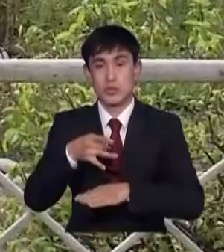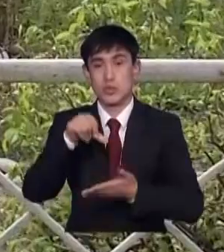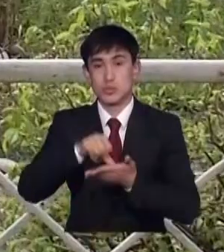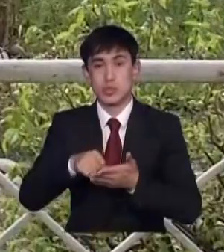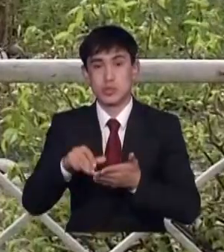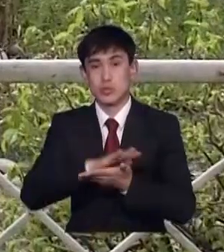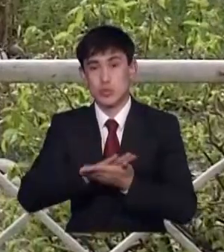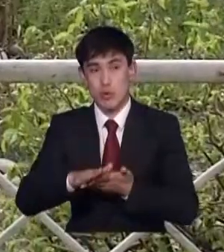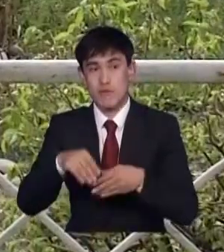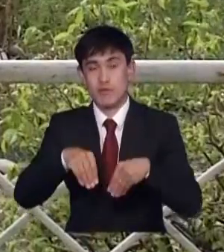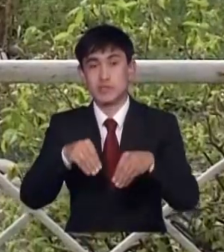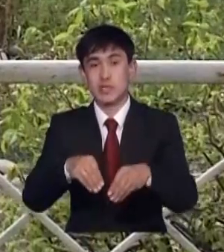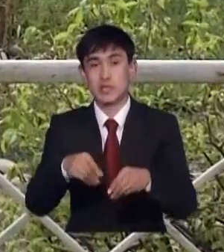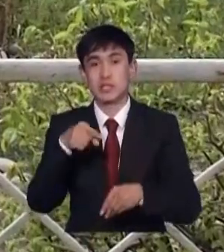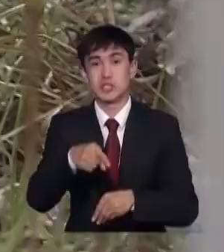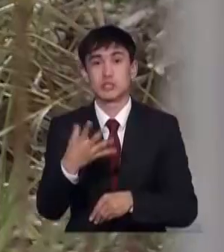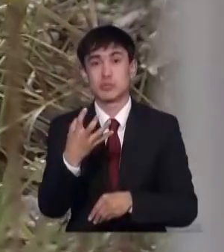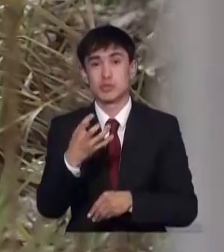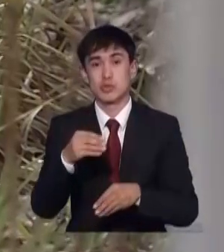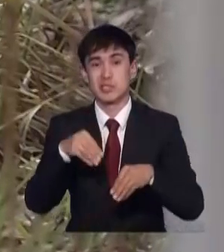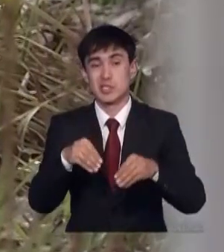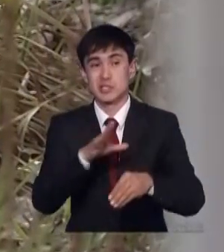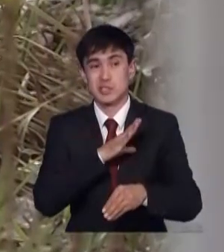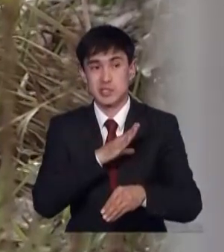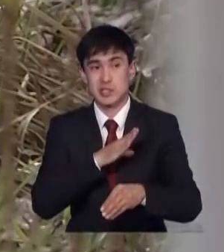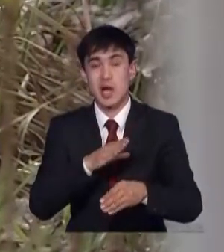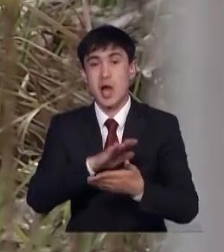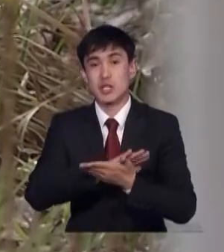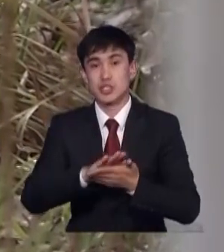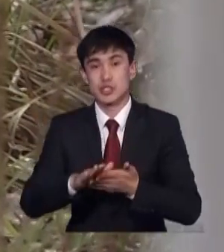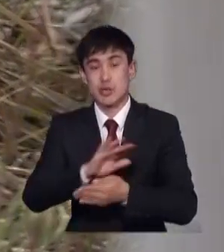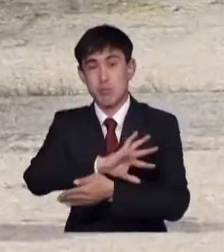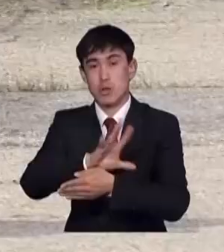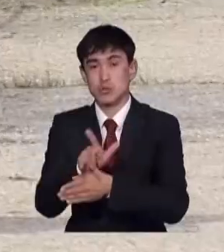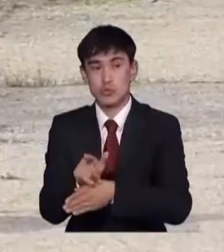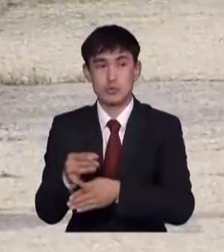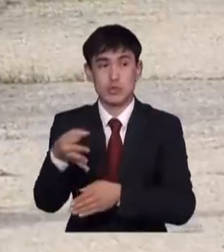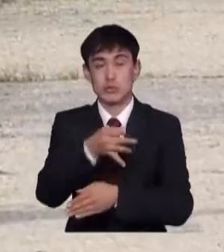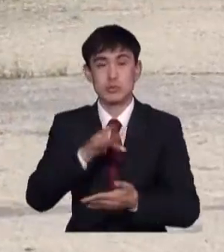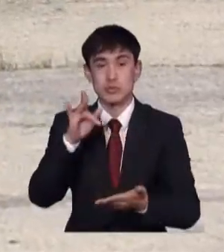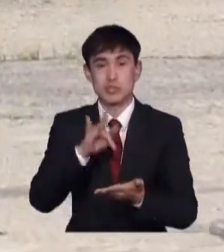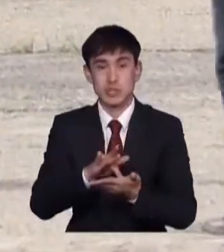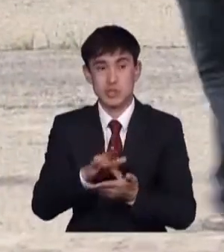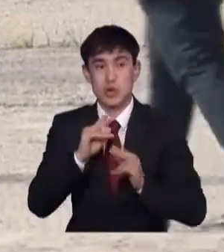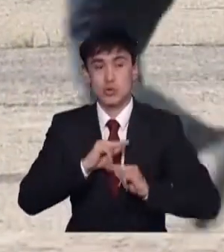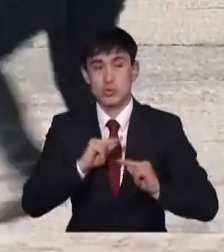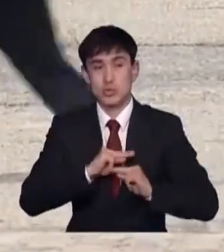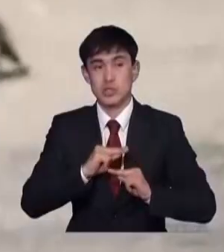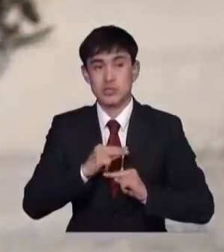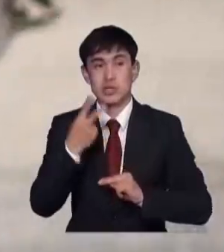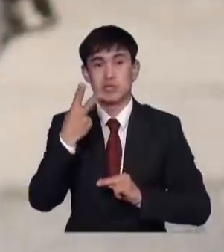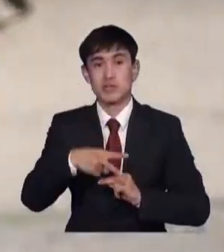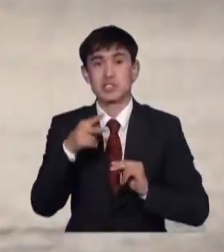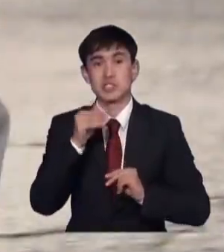субботника высадили более полутора тысяч саженцев над очищением и благоустройством областного центра трудились порядка